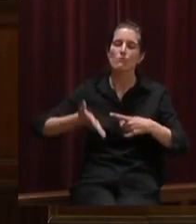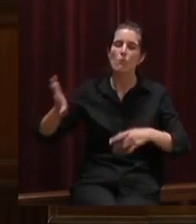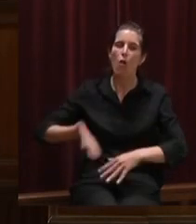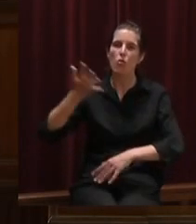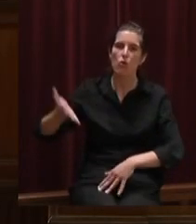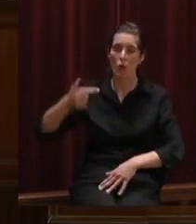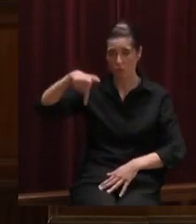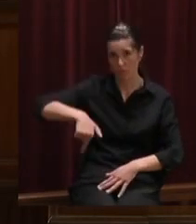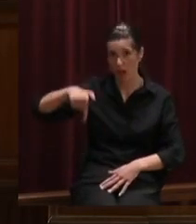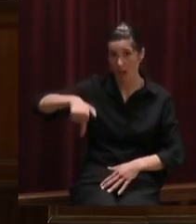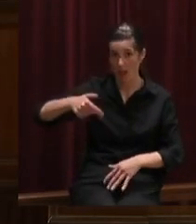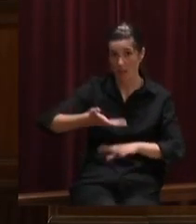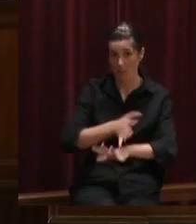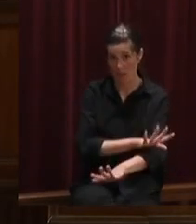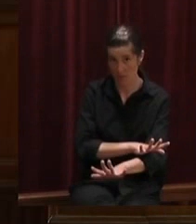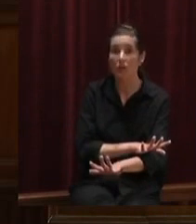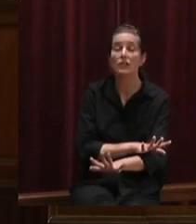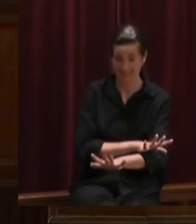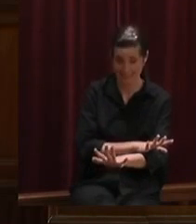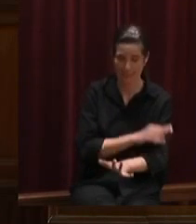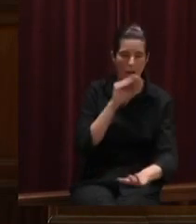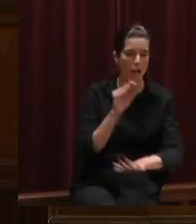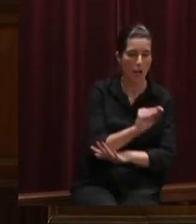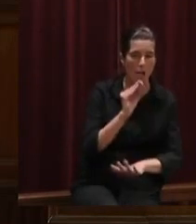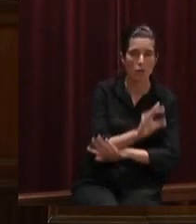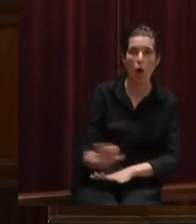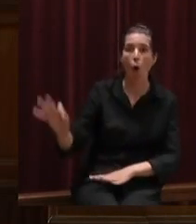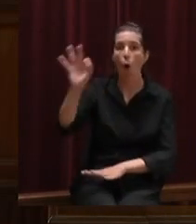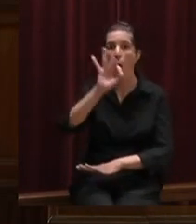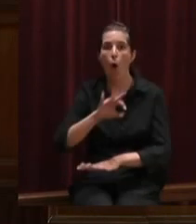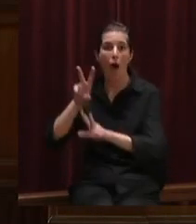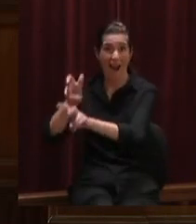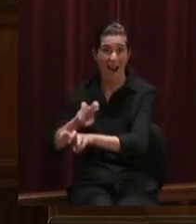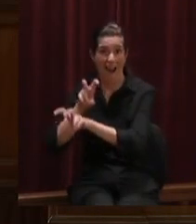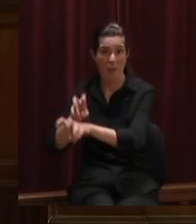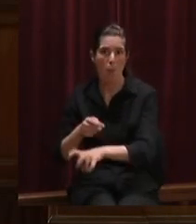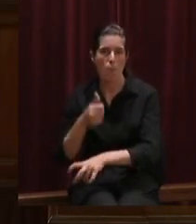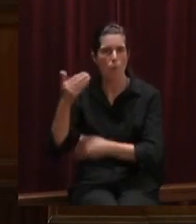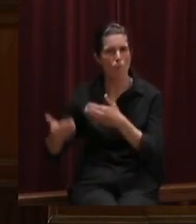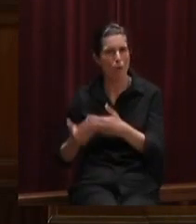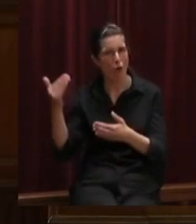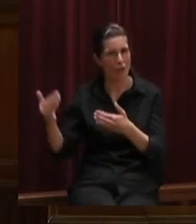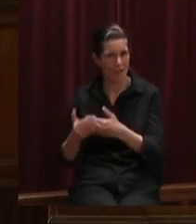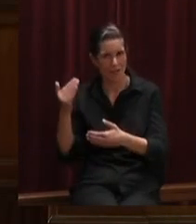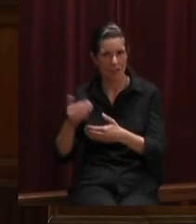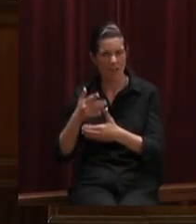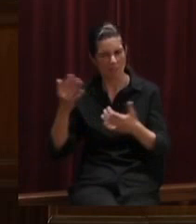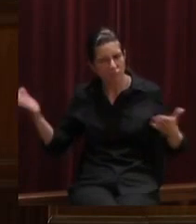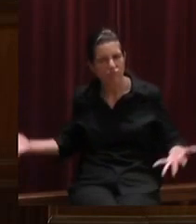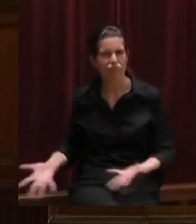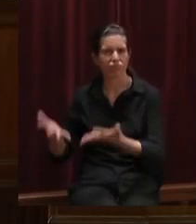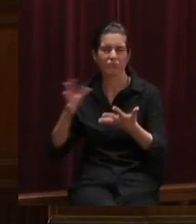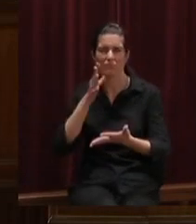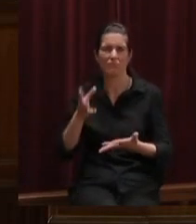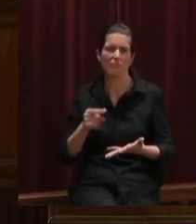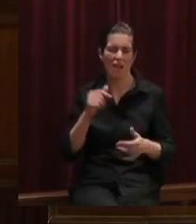però també apostant per una modernització de les explotacions, que encara ara, massa vegades, recau només en la nostra pagesia i els nostres